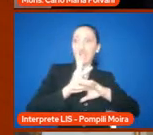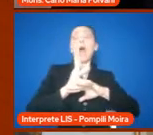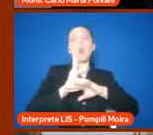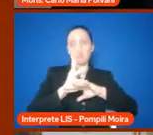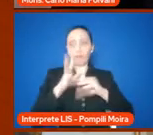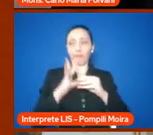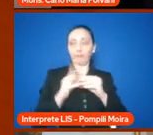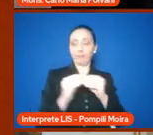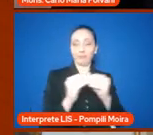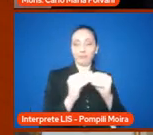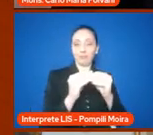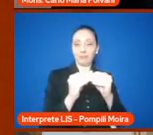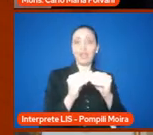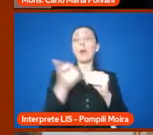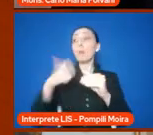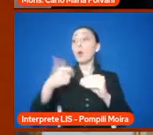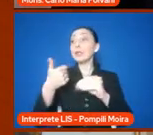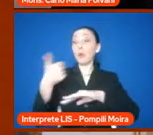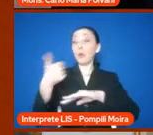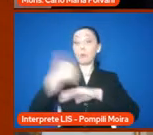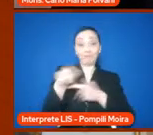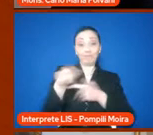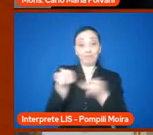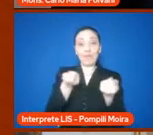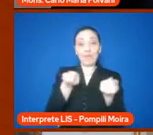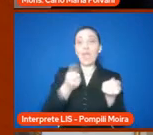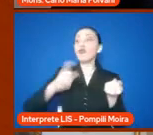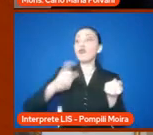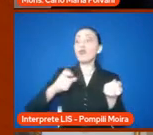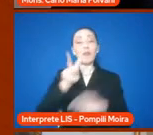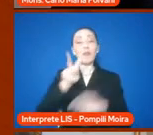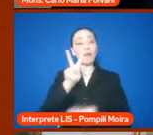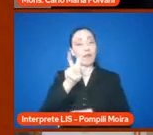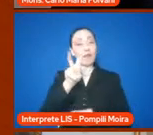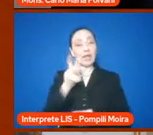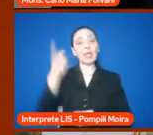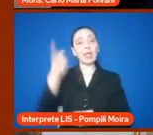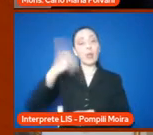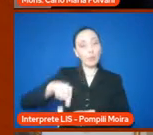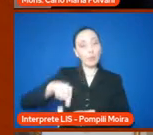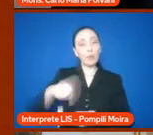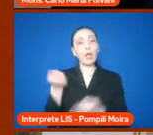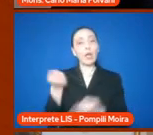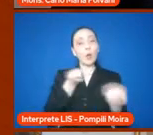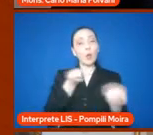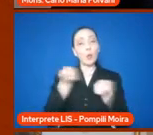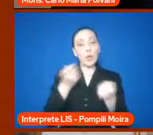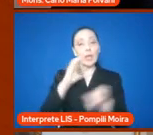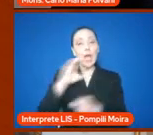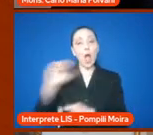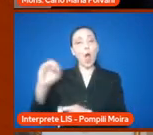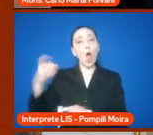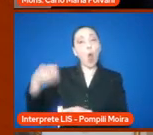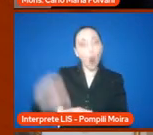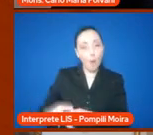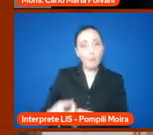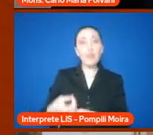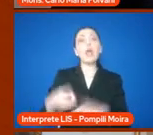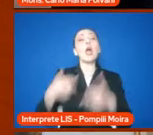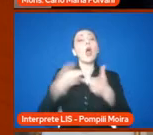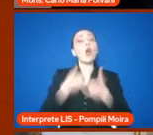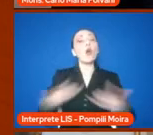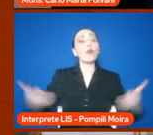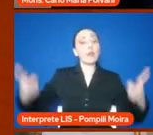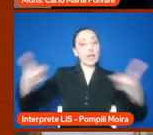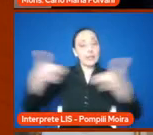alla guida del G20 e perché sarà alla guida della COP, quindi della Conferenza per il Clima delle Nazioni Unite,